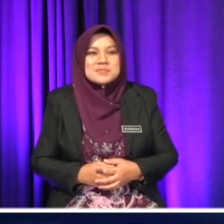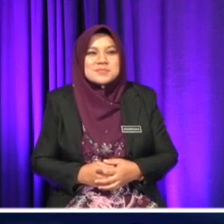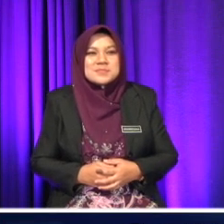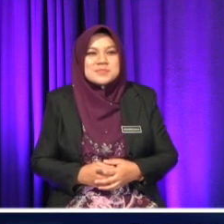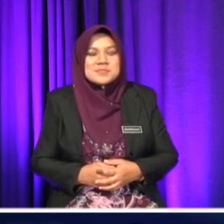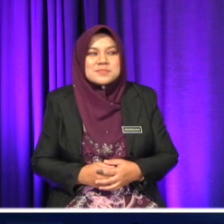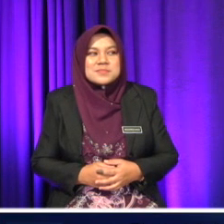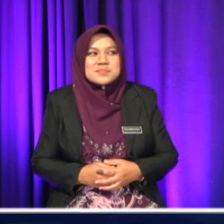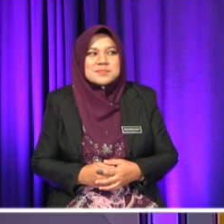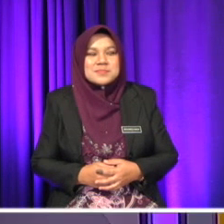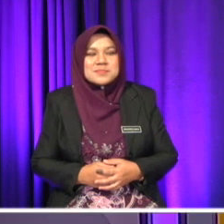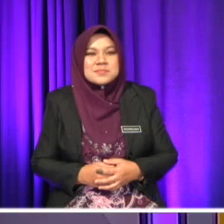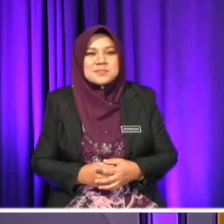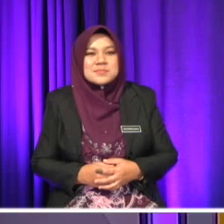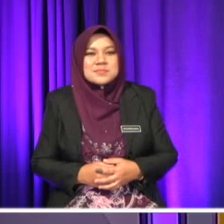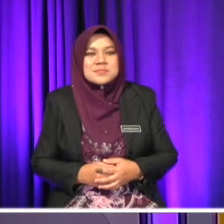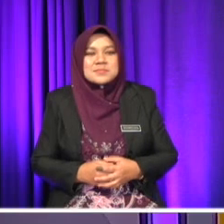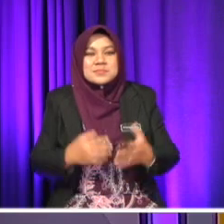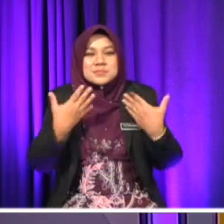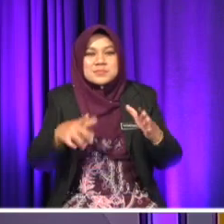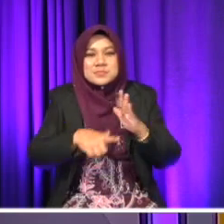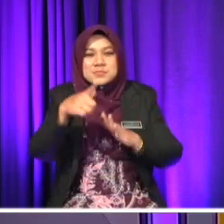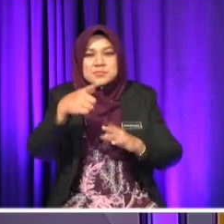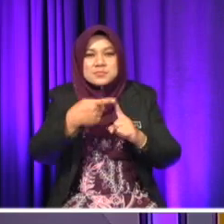melebihi kita punya sasaran